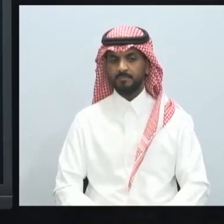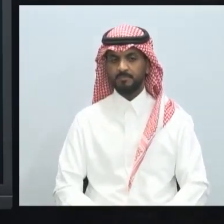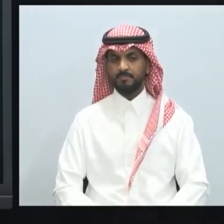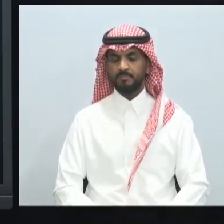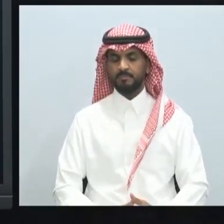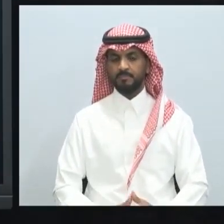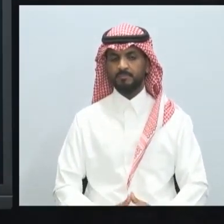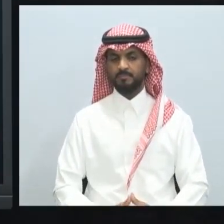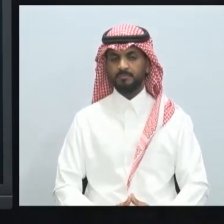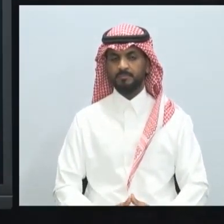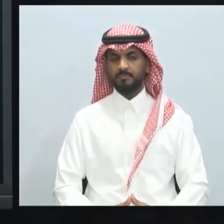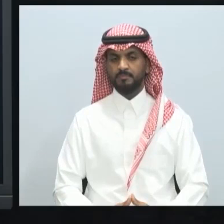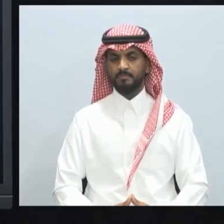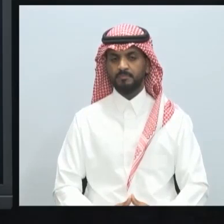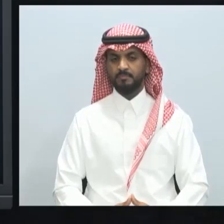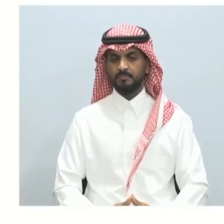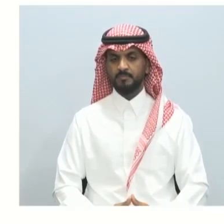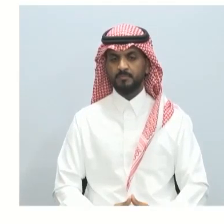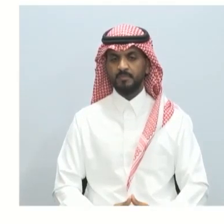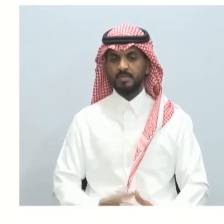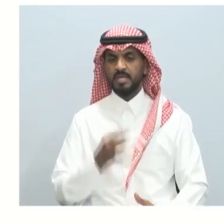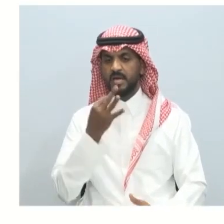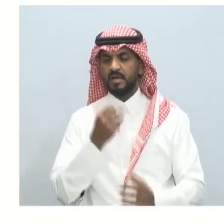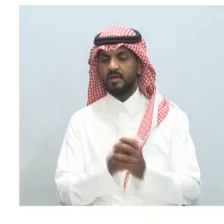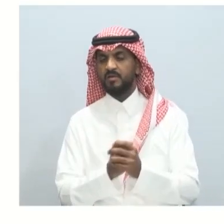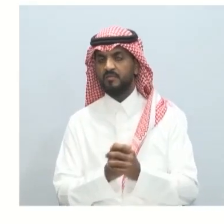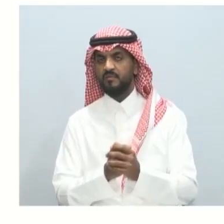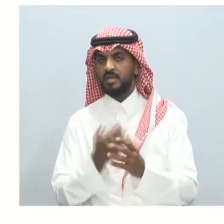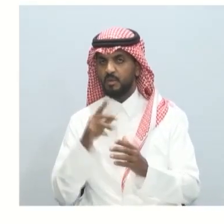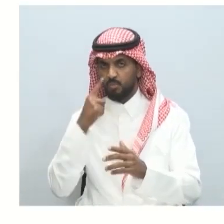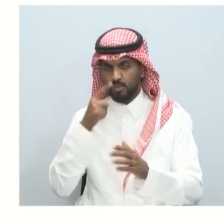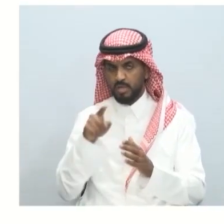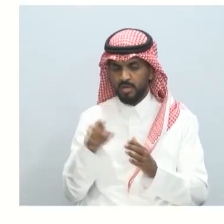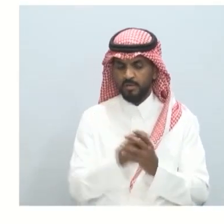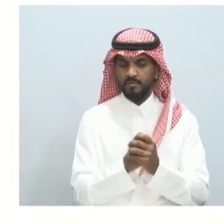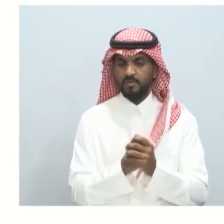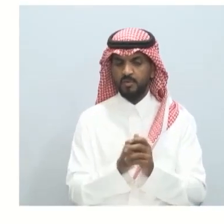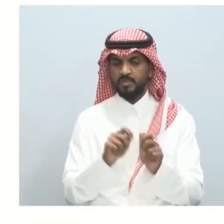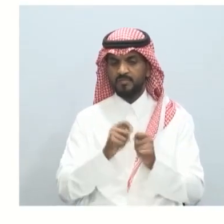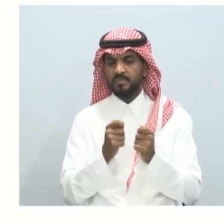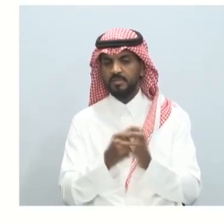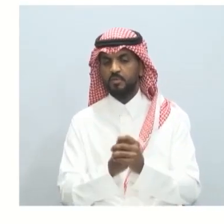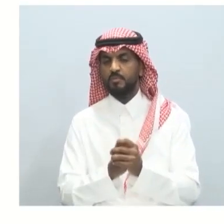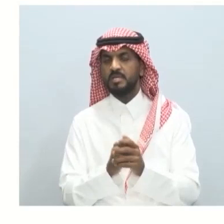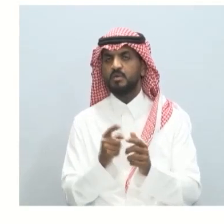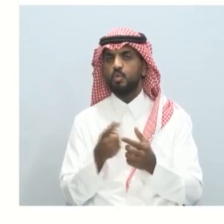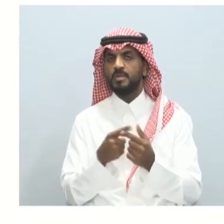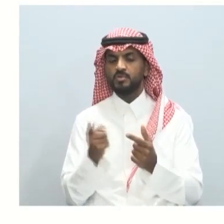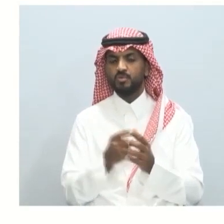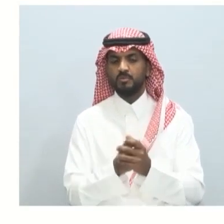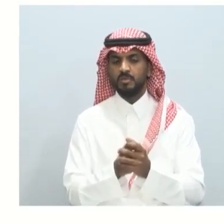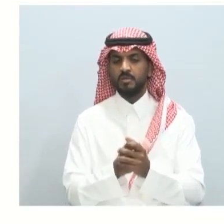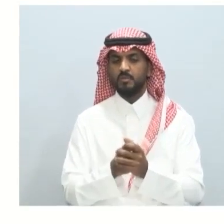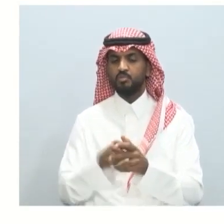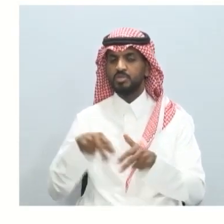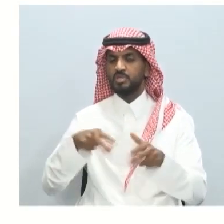السريعه جميل هي قراءه فاعله ايضا يمر القارئ فوق صفحات الماده القرائيه وبين سطورها كما يمر المتزلج